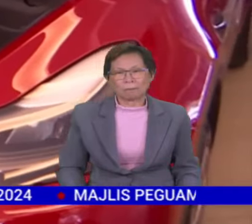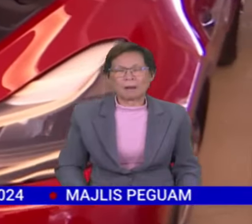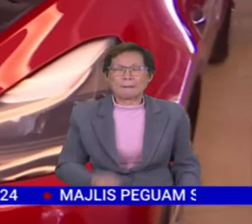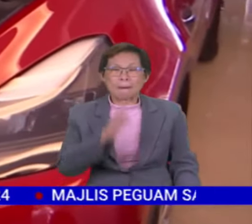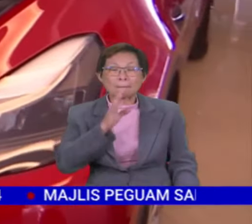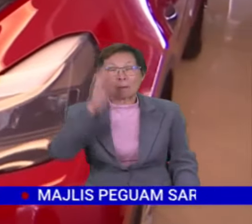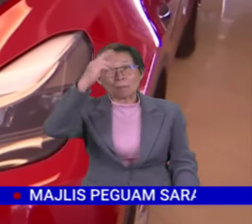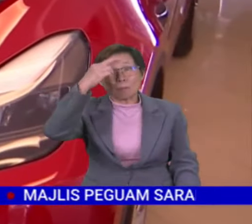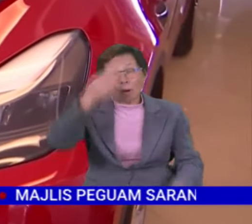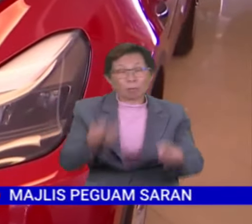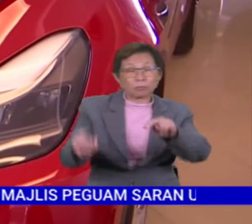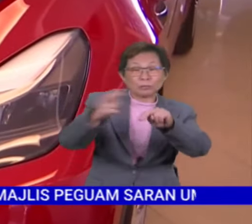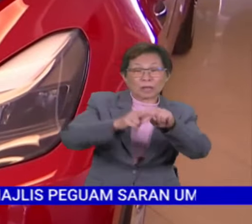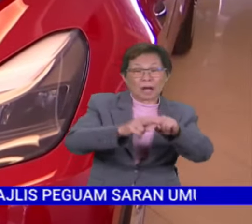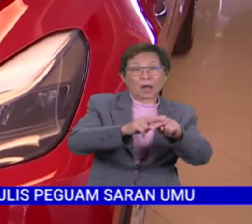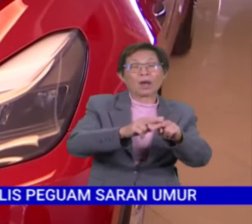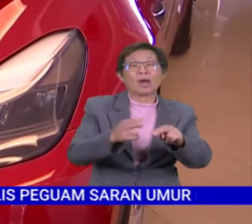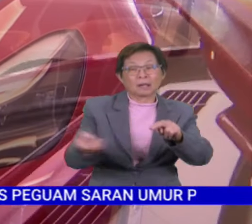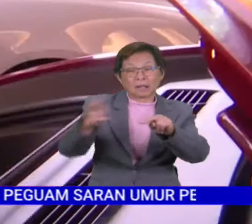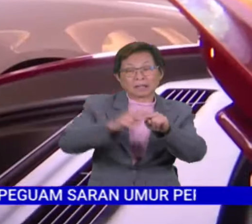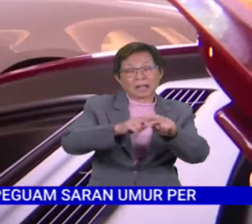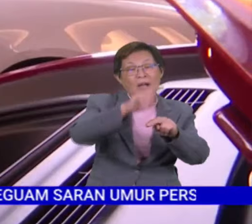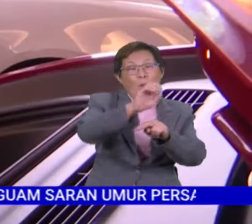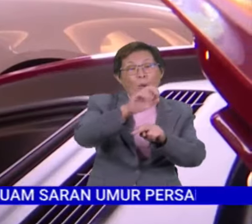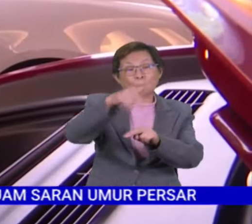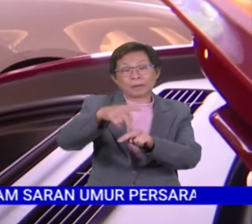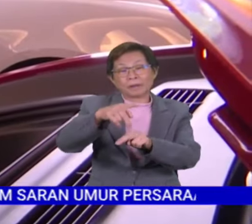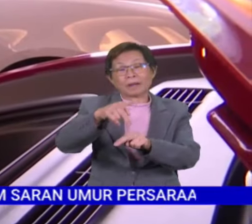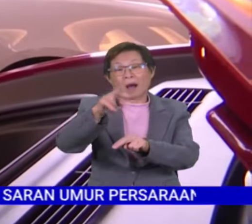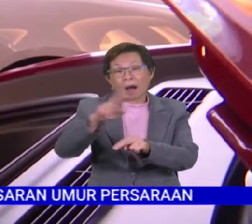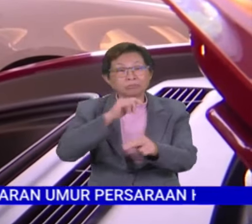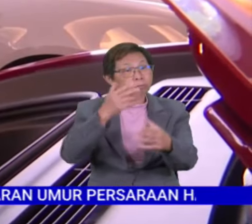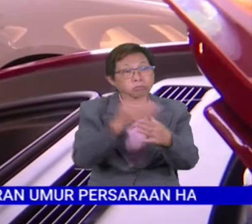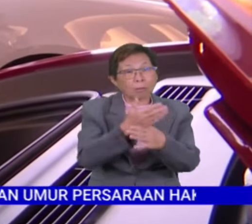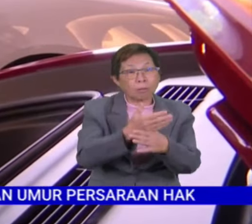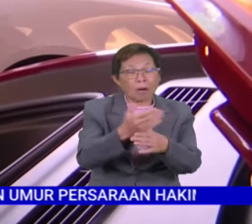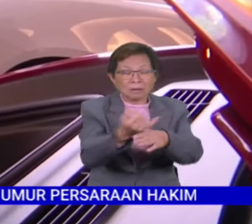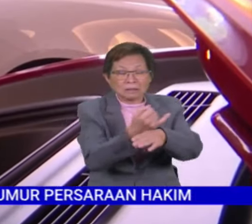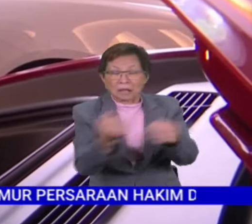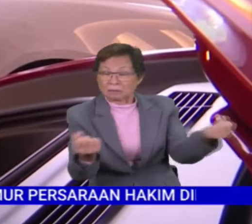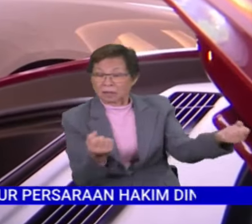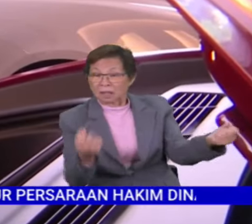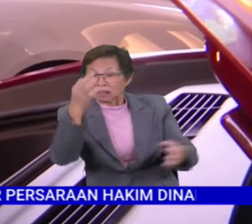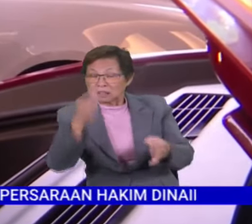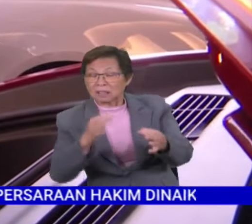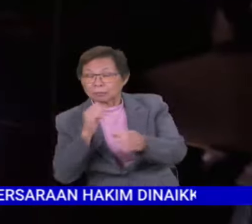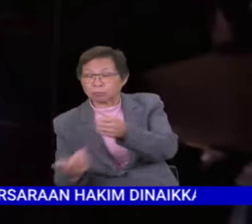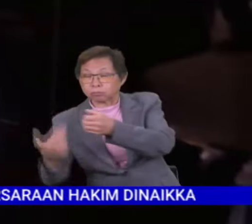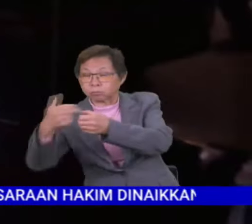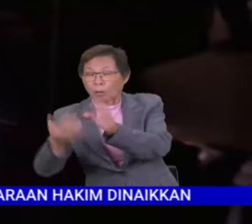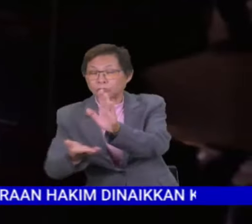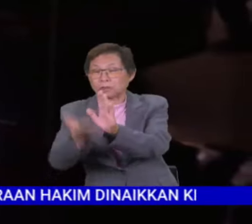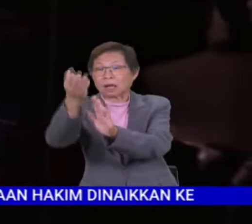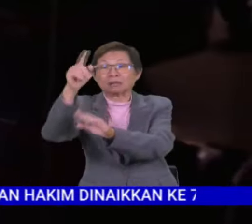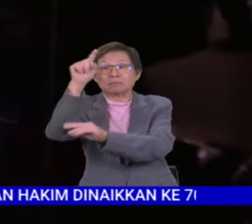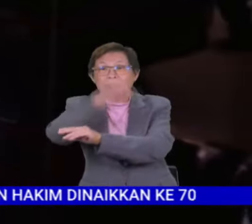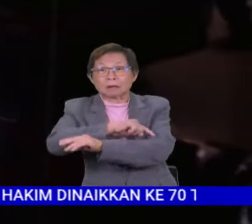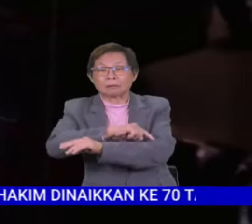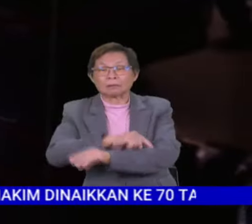Ujarnya, faktor kenaikan kadar dasar semalaman OPR tidak akan menjejaskan industri otomotif sekiranya tidak melibatkan kadar kenaikan